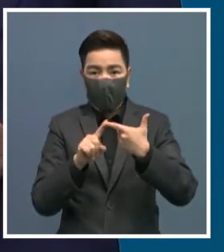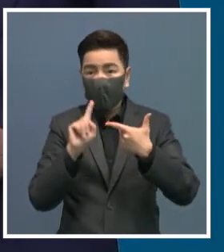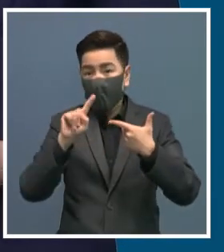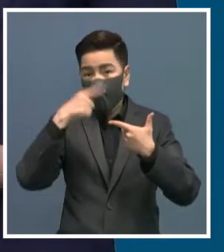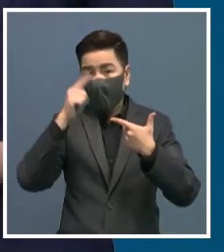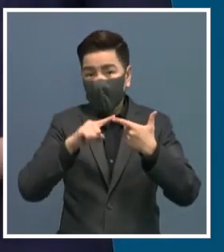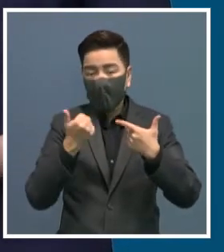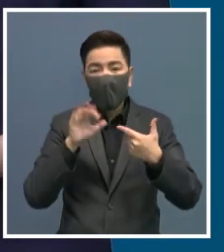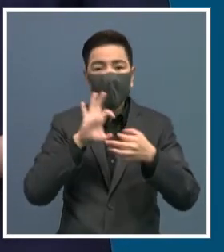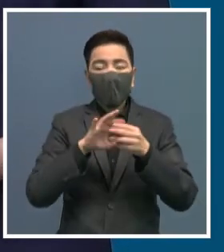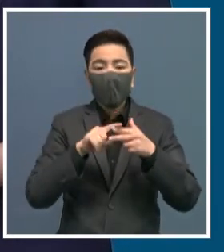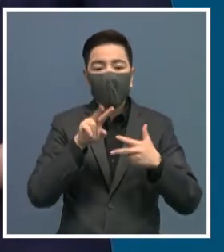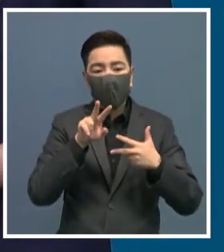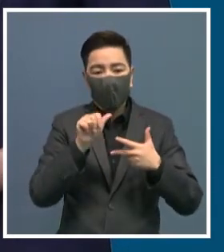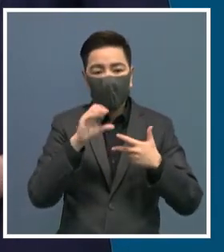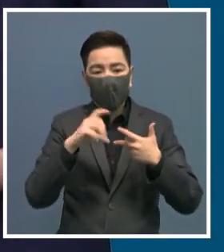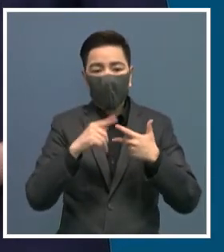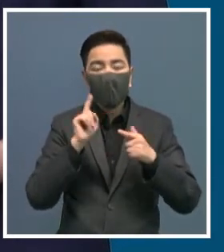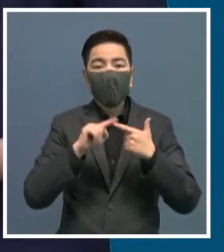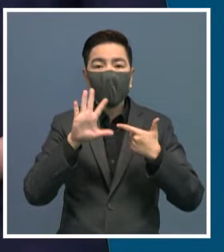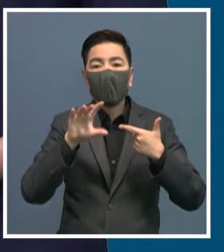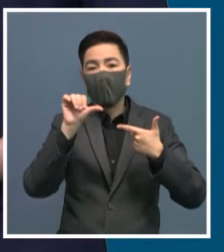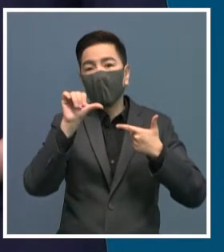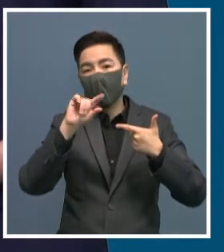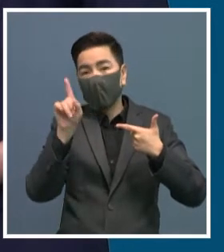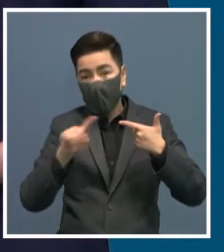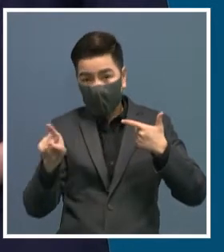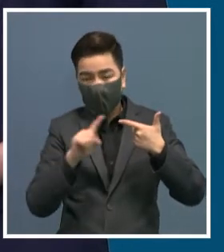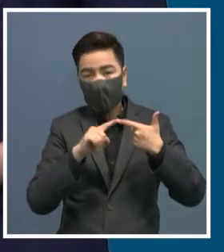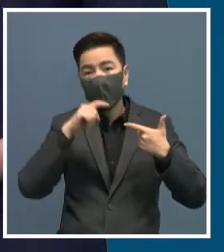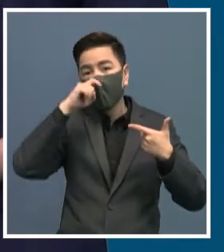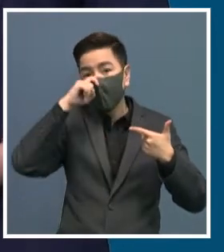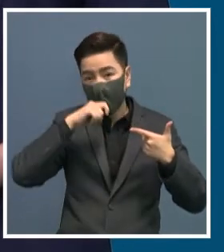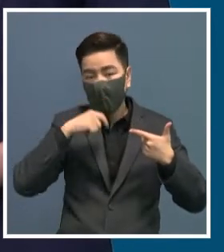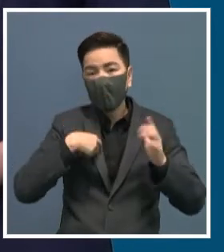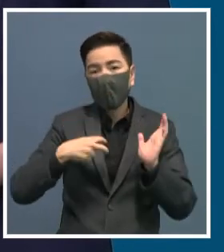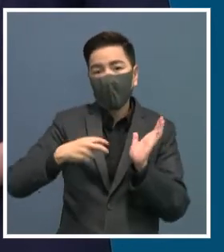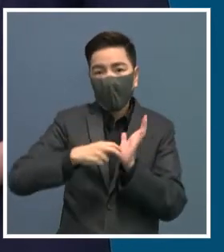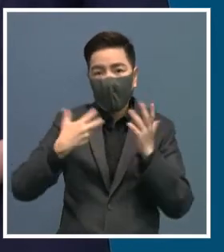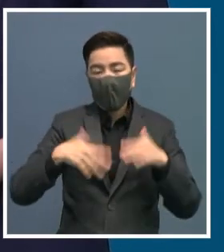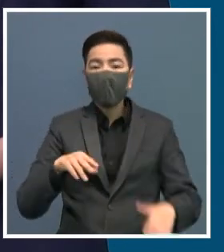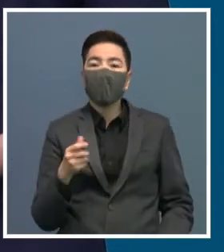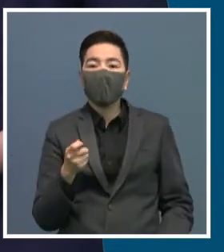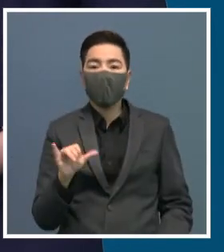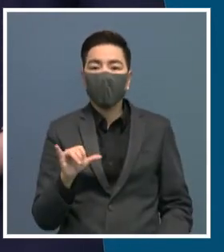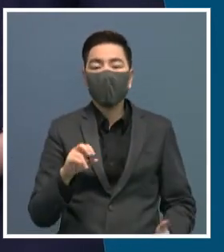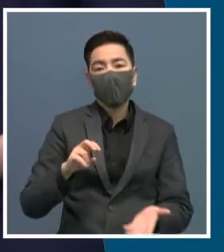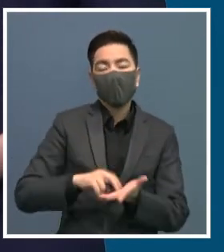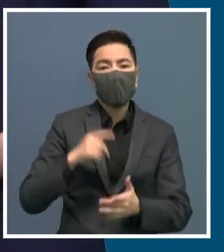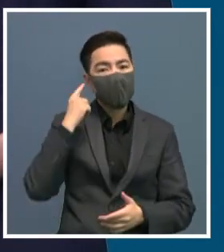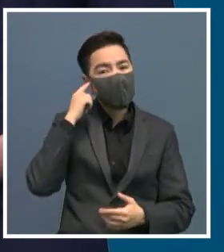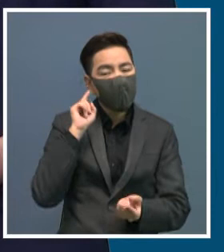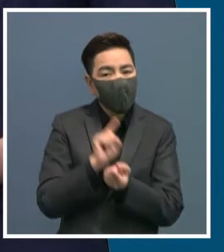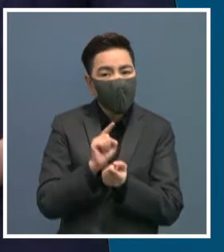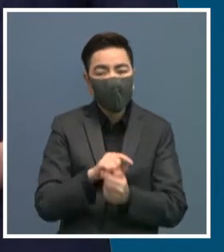นวัตกรรม vectorของไวรัสนะคะก็คือแอสตร้าเซนเนก้าค่ะตัวนี้บ้านเรารับรองแล้วโดยอยนะคะคุณหู